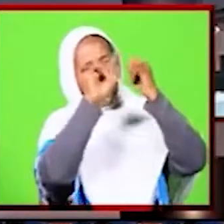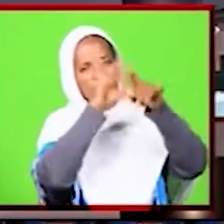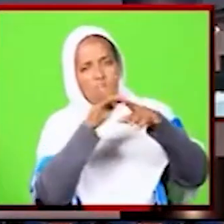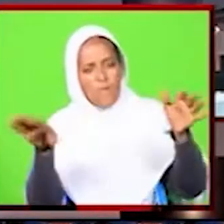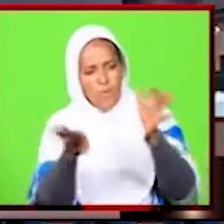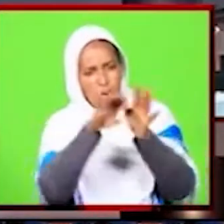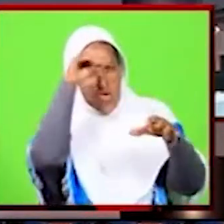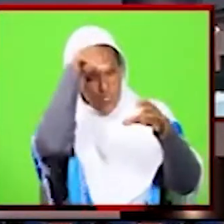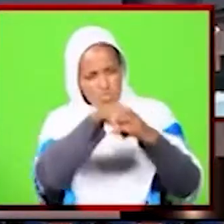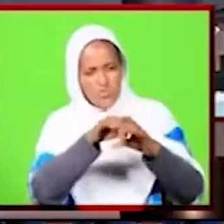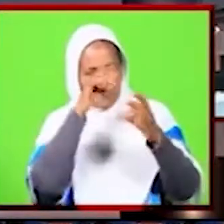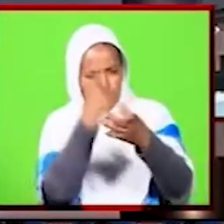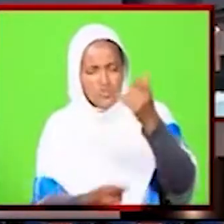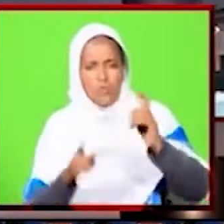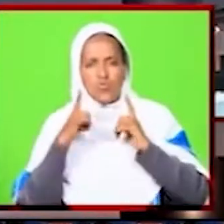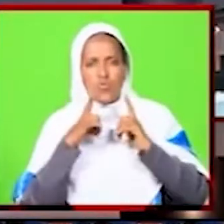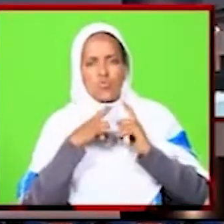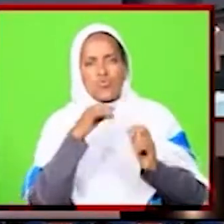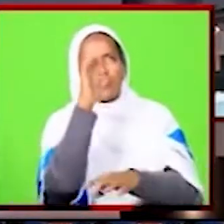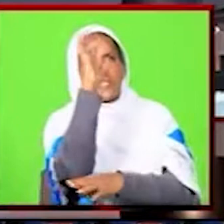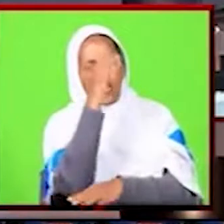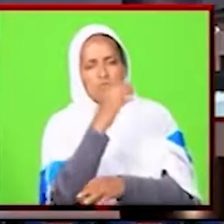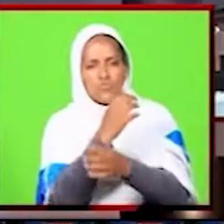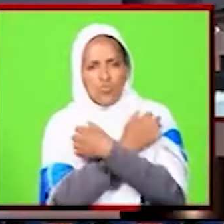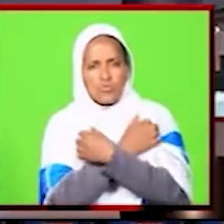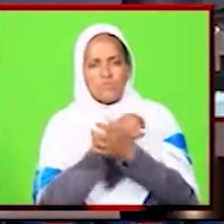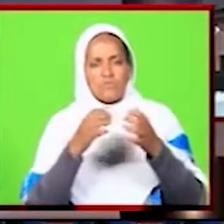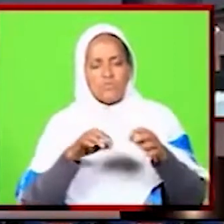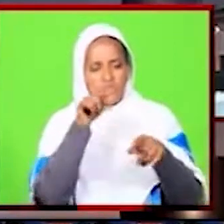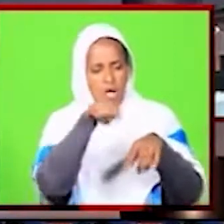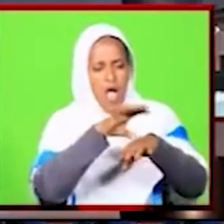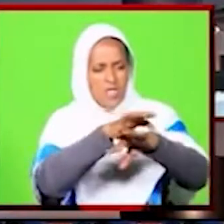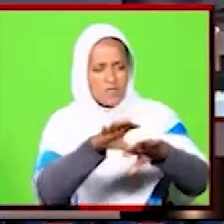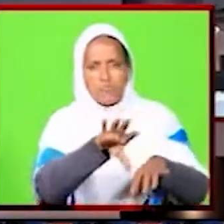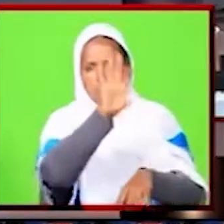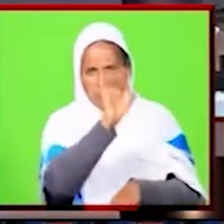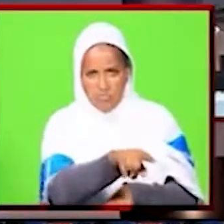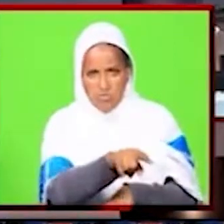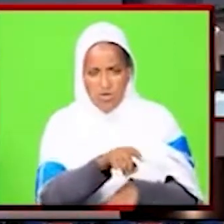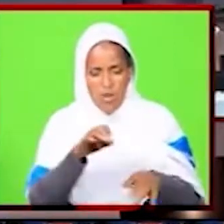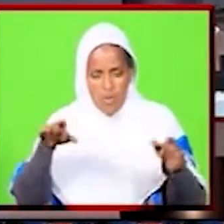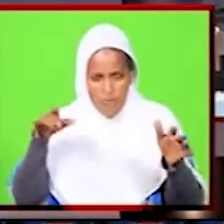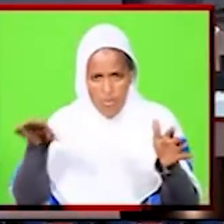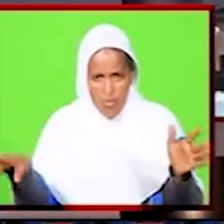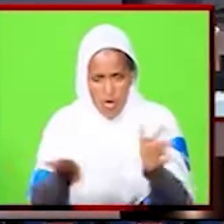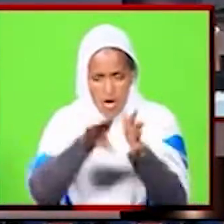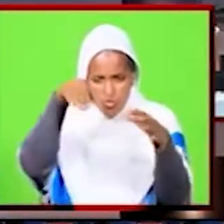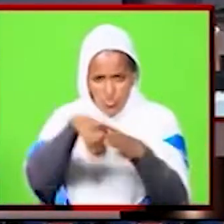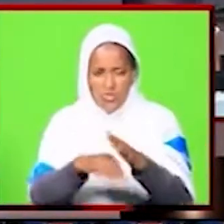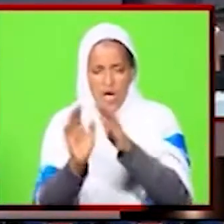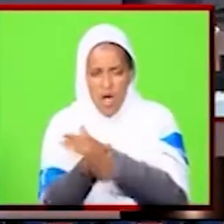እየተረጋገጠ ያለው። ለምሳሌ በተራሮች ጫፍ ላይ በባህር ውስጥ ብቻ የሚኖሩ እንስሳትና እጽዋት ቅሬታ አካላቸው፣ አጽማቸው